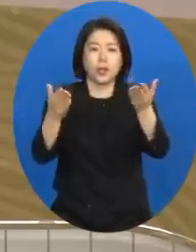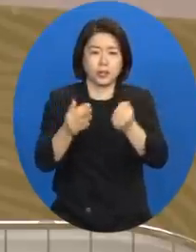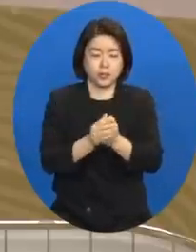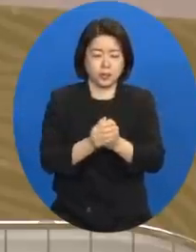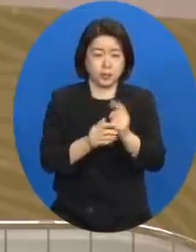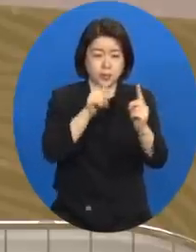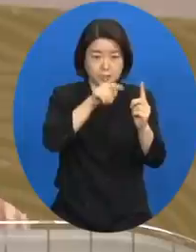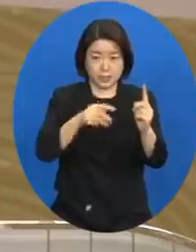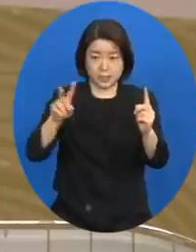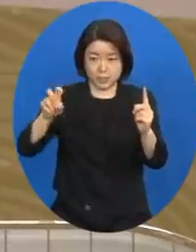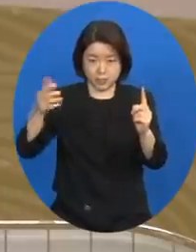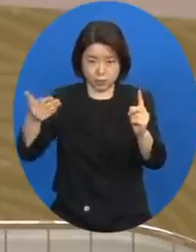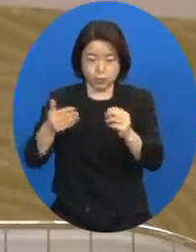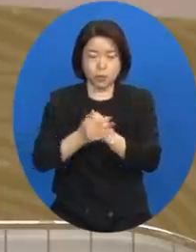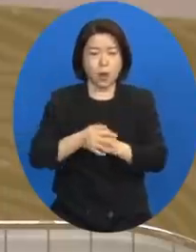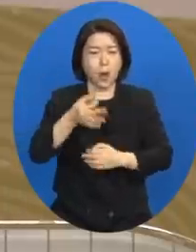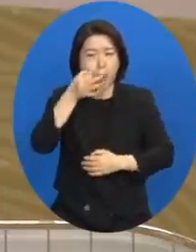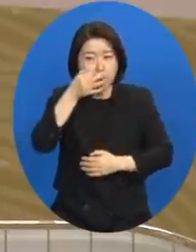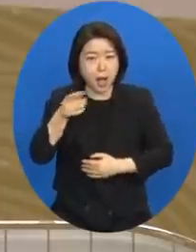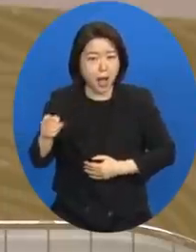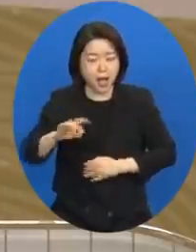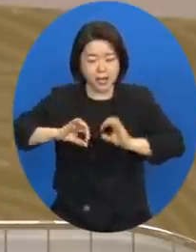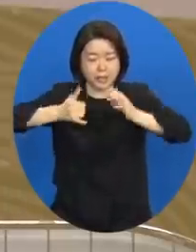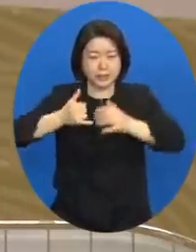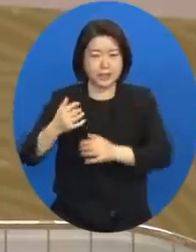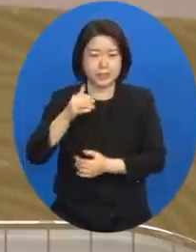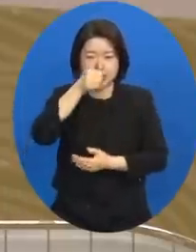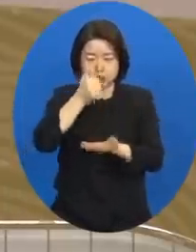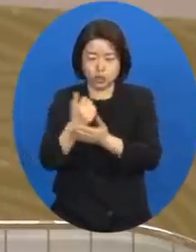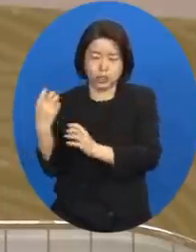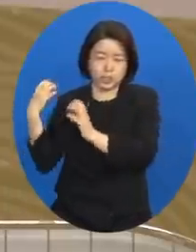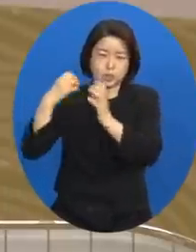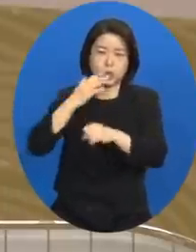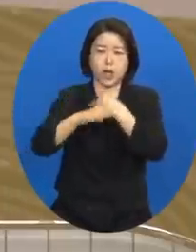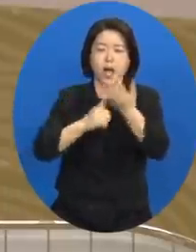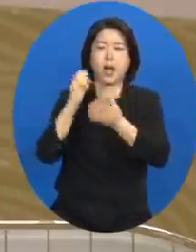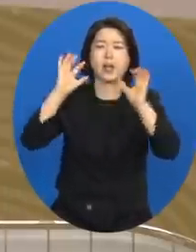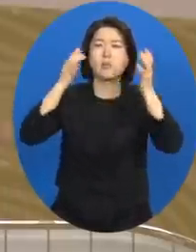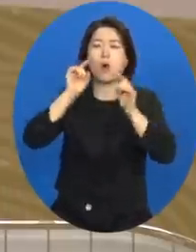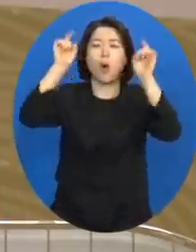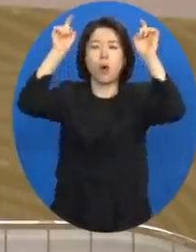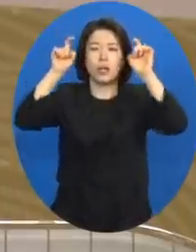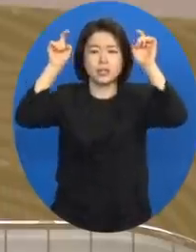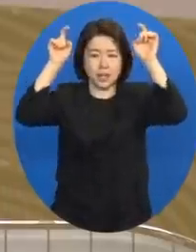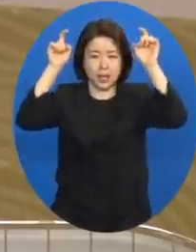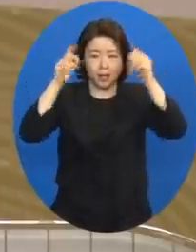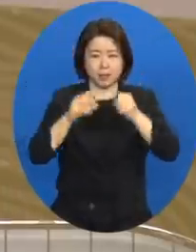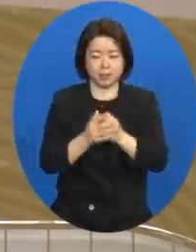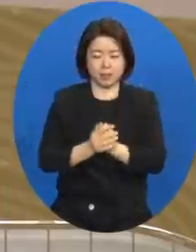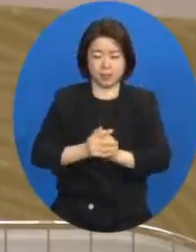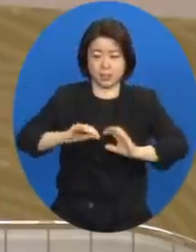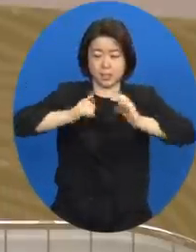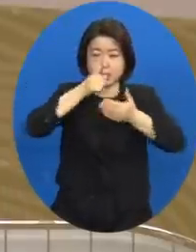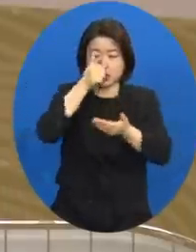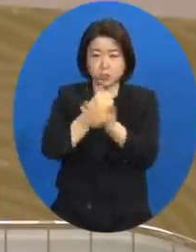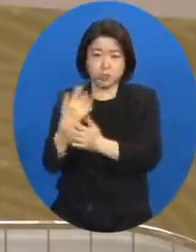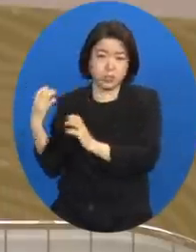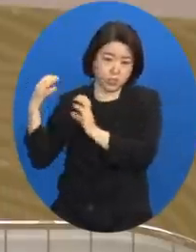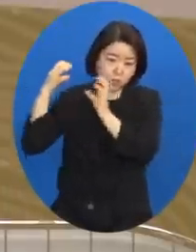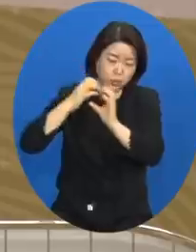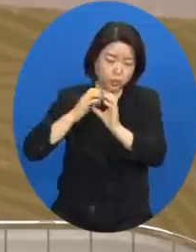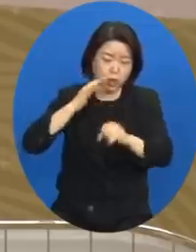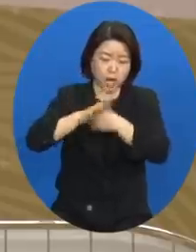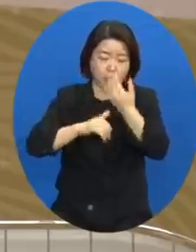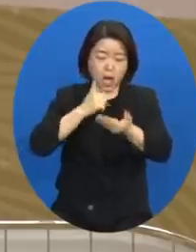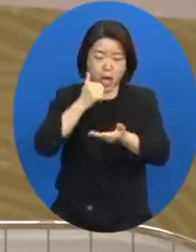29절에 보라, 세상 죄를 지고 가는 하나님의 어린 양이로다. 세상 죄를 지고 가는 하나님의 어린 양이라는